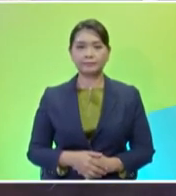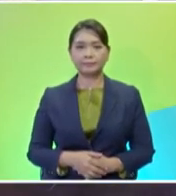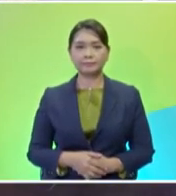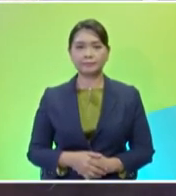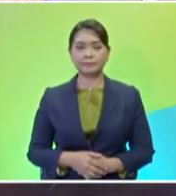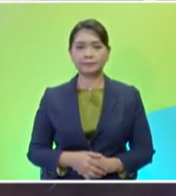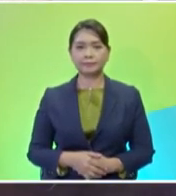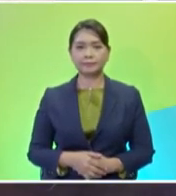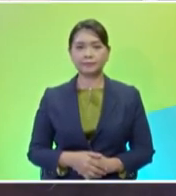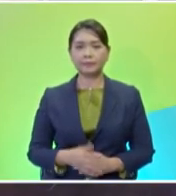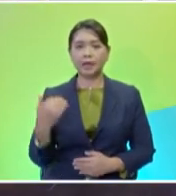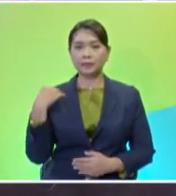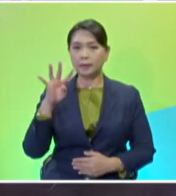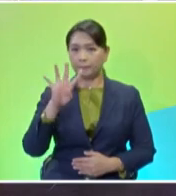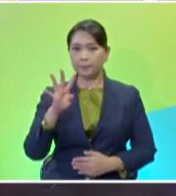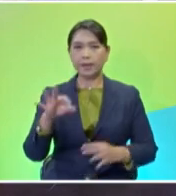Anda